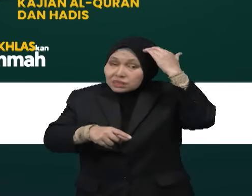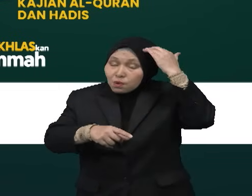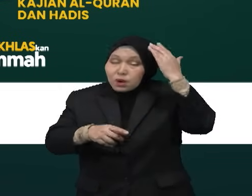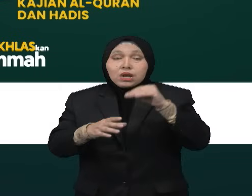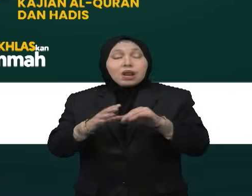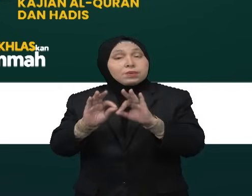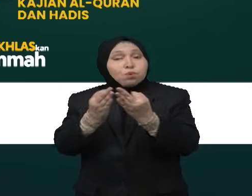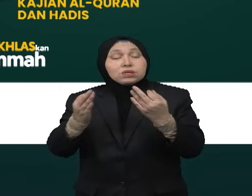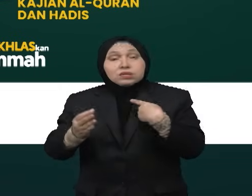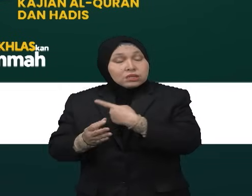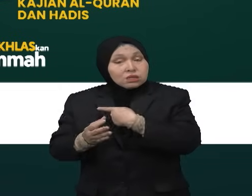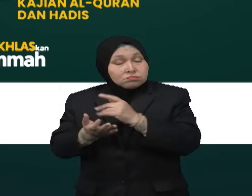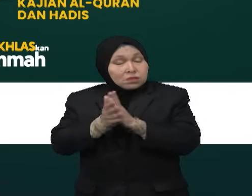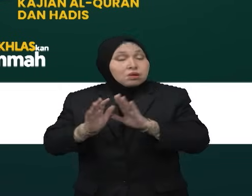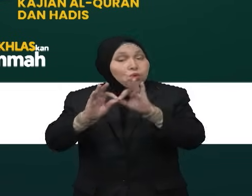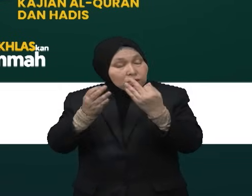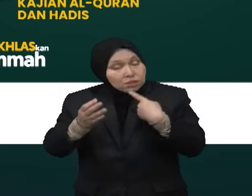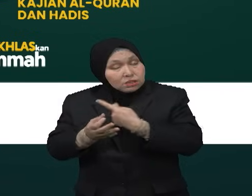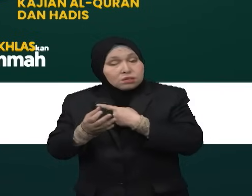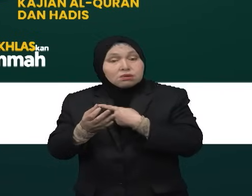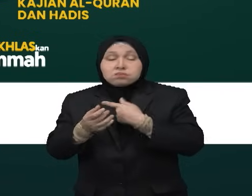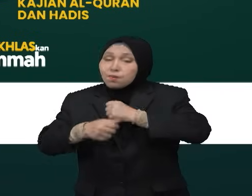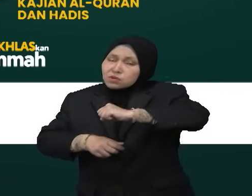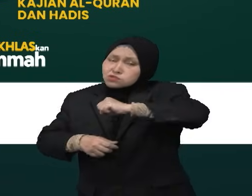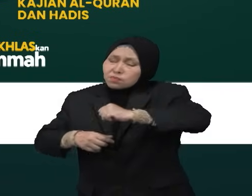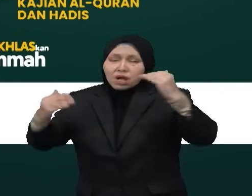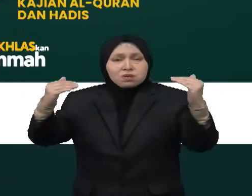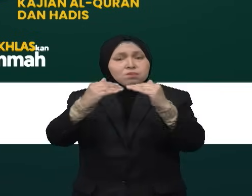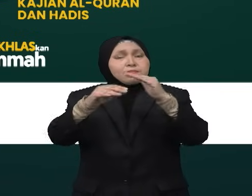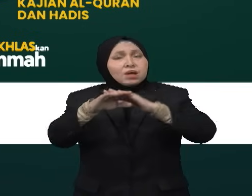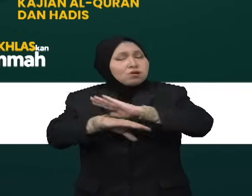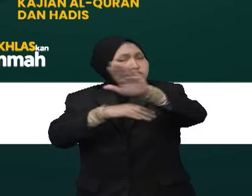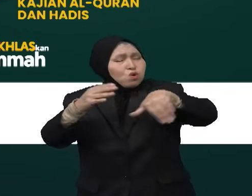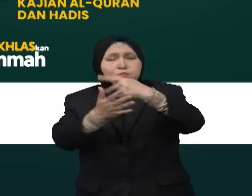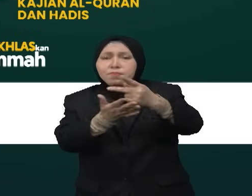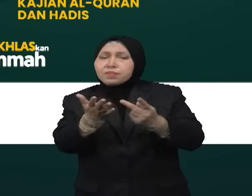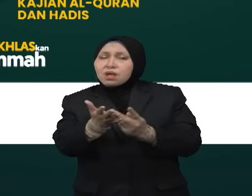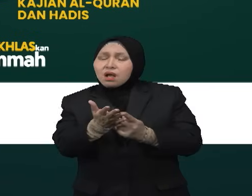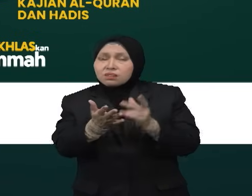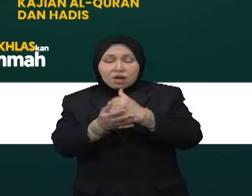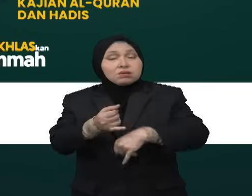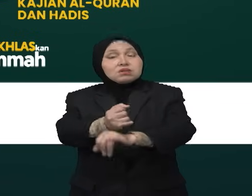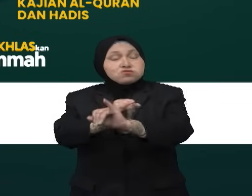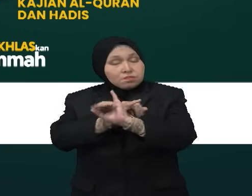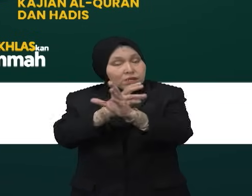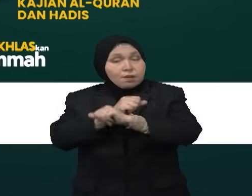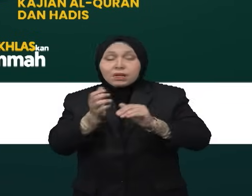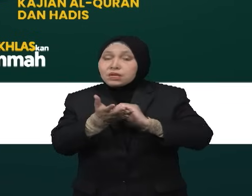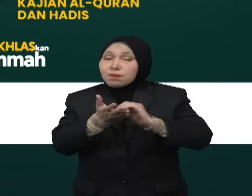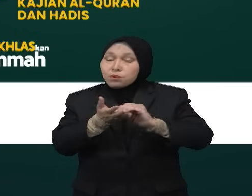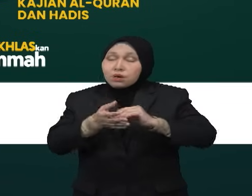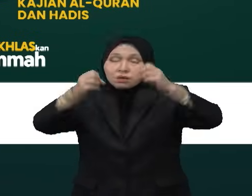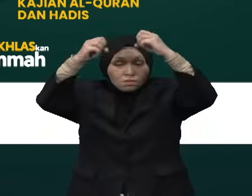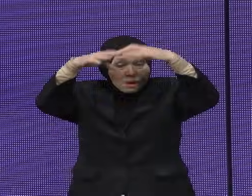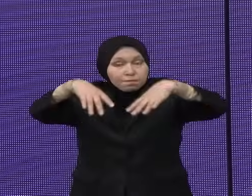dalam keluarga kita, agar keluarga kita ini memperjuangkan keadilan kepada semua pihak dan diizinkan mendapat keampunan